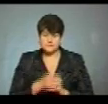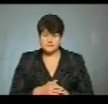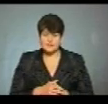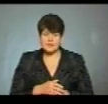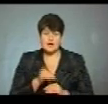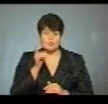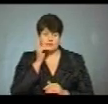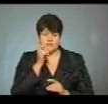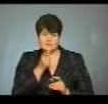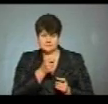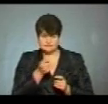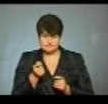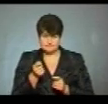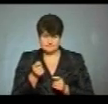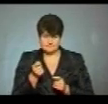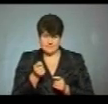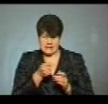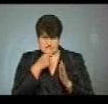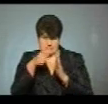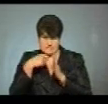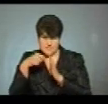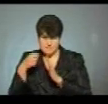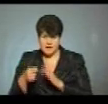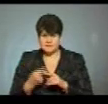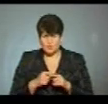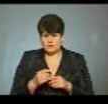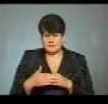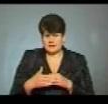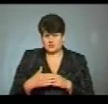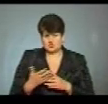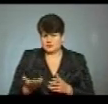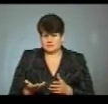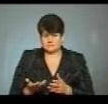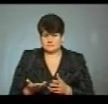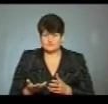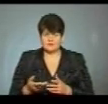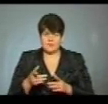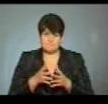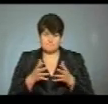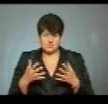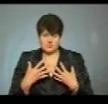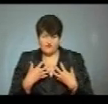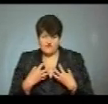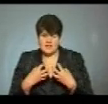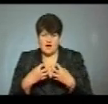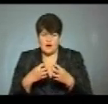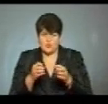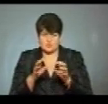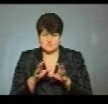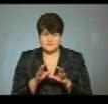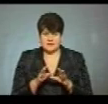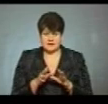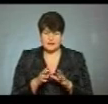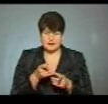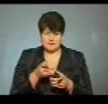або взагалі будь-що, що ти знімаєш на мобільний телефон, воно тобі якось ближче здається. Ти більше втягуєшся в ту картинку, вона